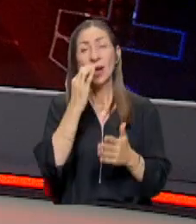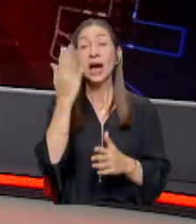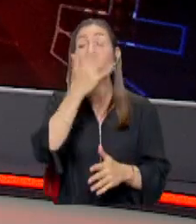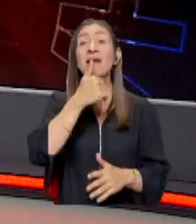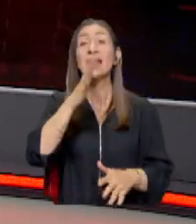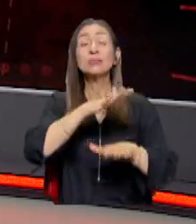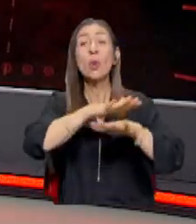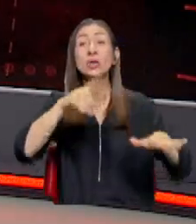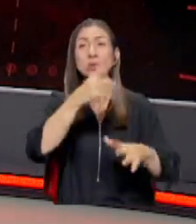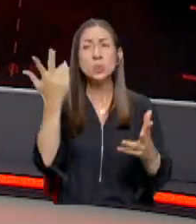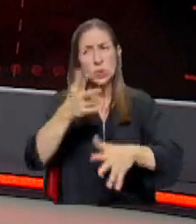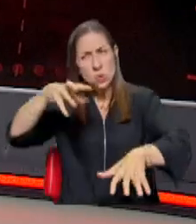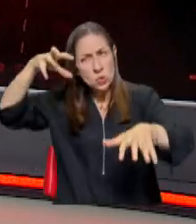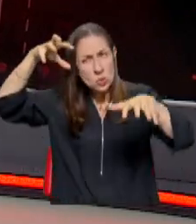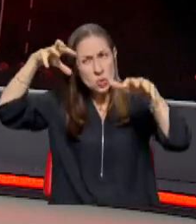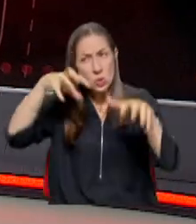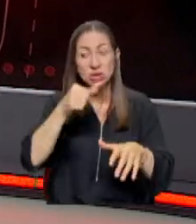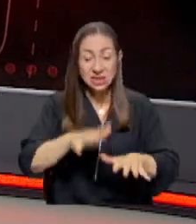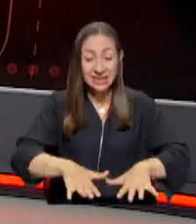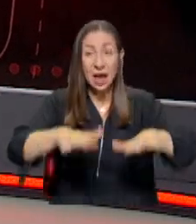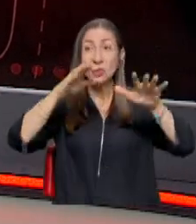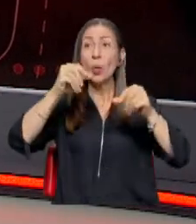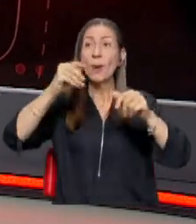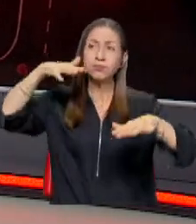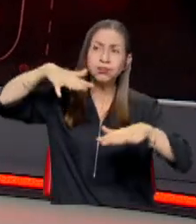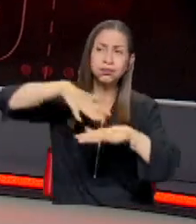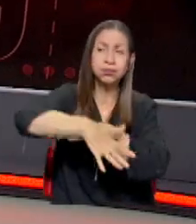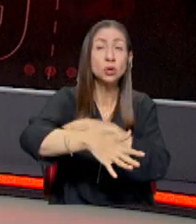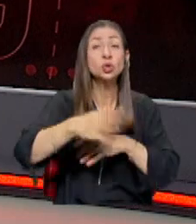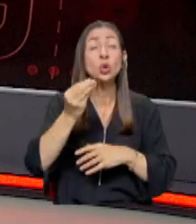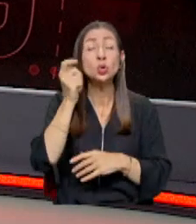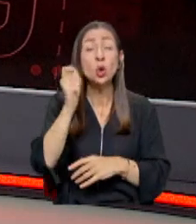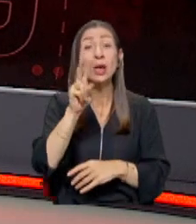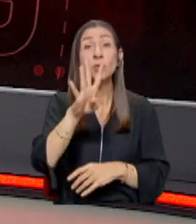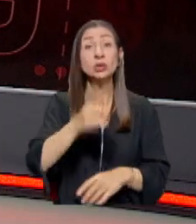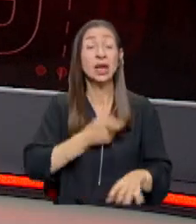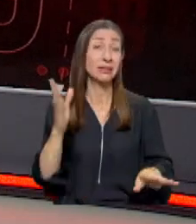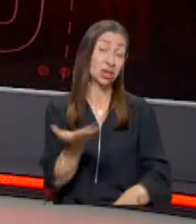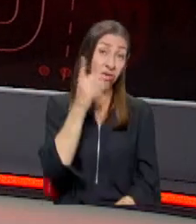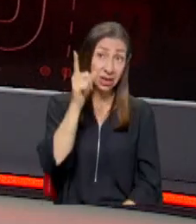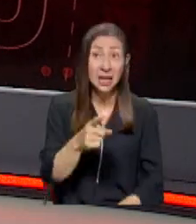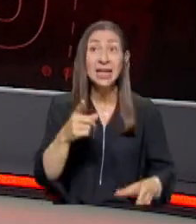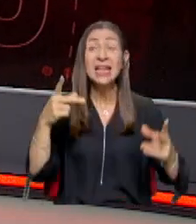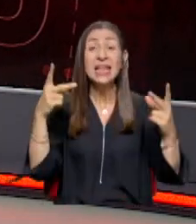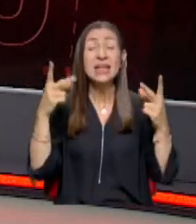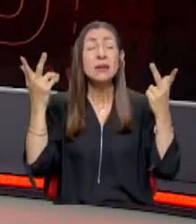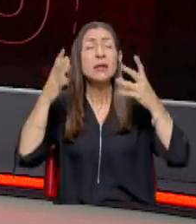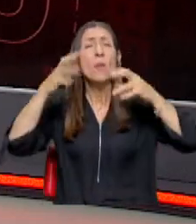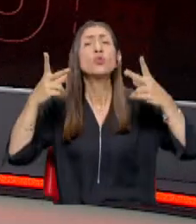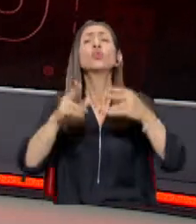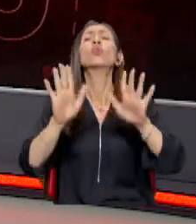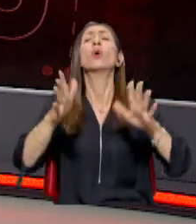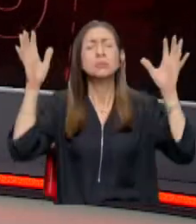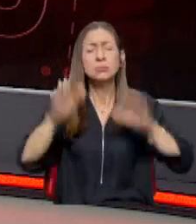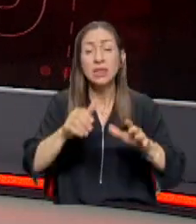Karadeniz bölgesi kuvvetli yağışın getirdiği sel ve heyelanla çok zor bir 24 saat geçirdi. Kesintisiz yağan yağmur